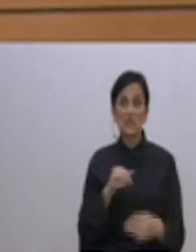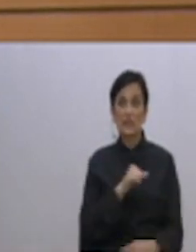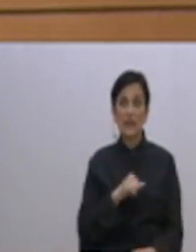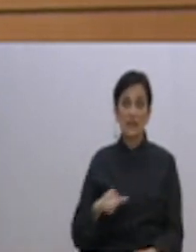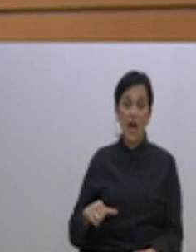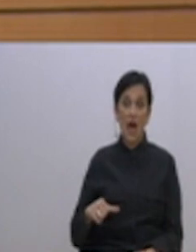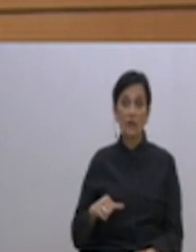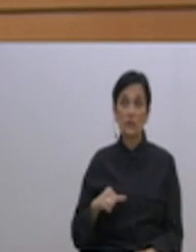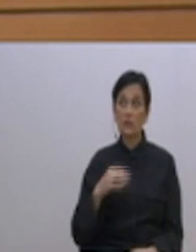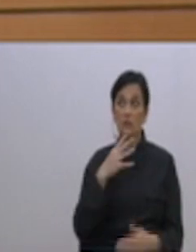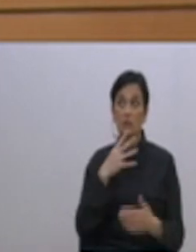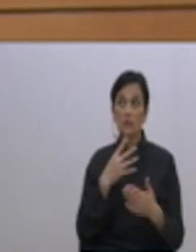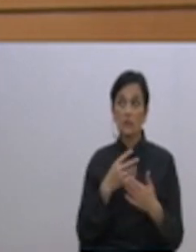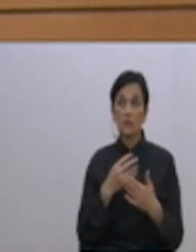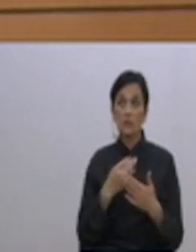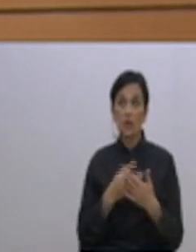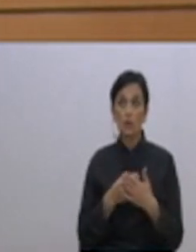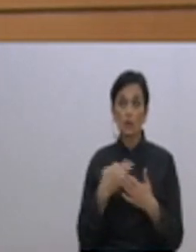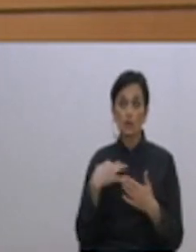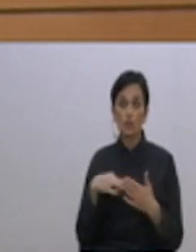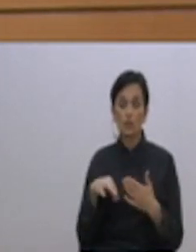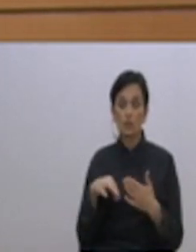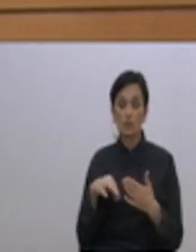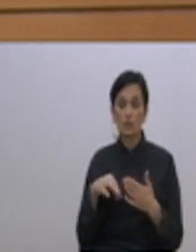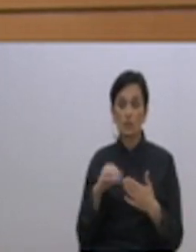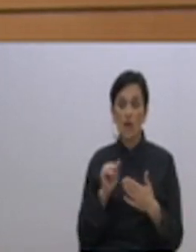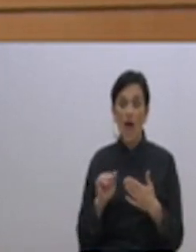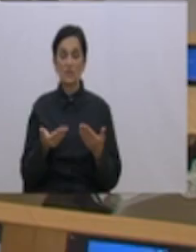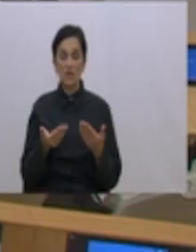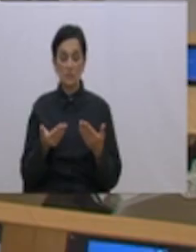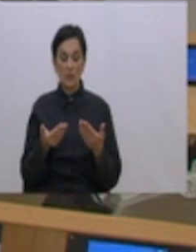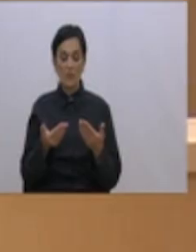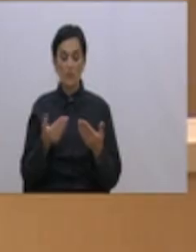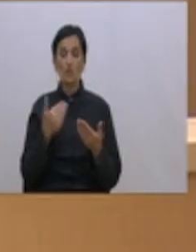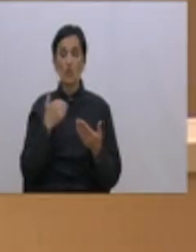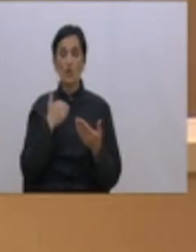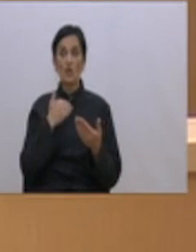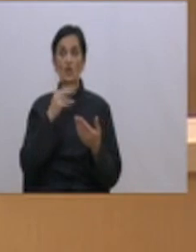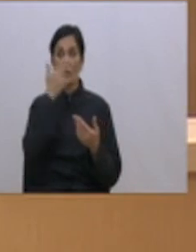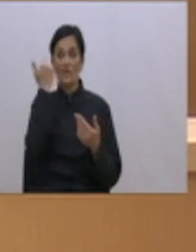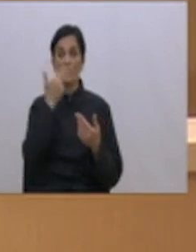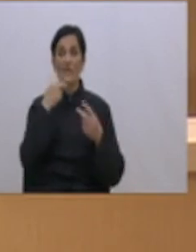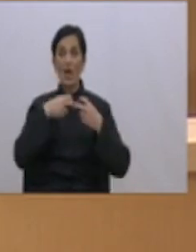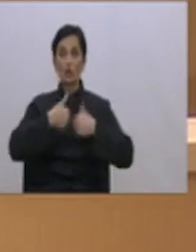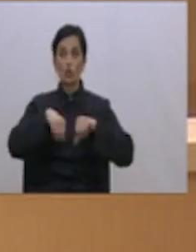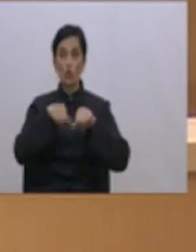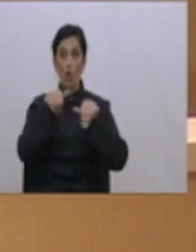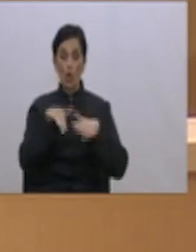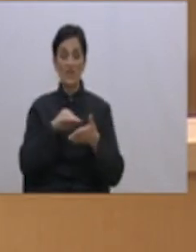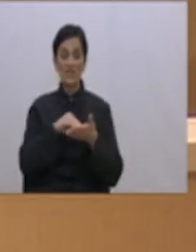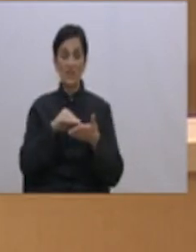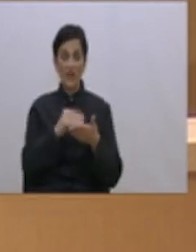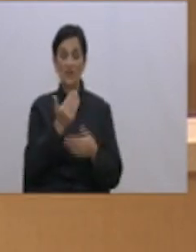ოღონდ საკუთარი შვილები ამ ხალხს ყველას გაშვებულიყავს ევროპაში სასწავლებლად. ვენეციის კომისიის დასკვნა თქვენთვის